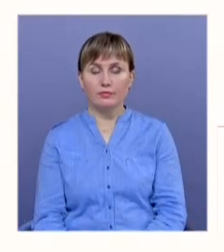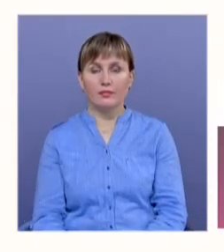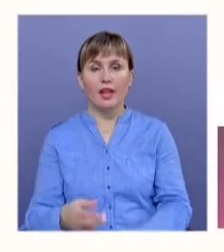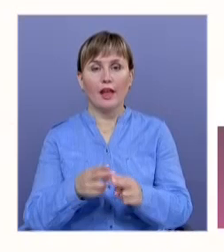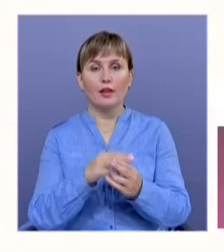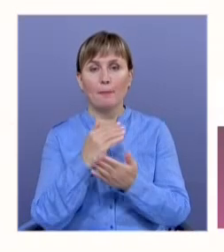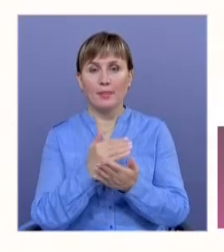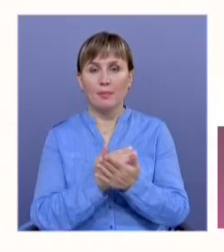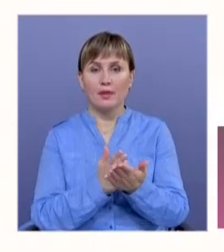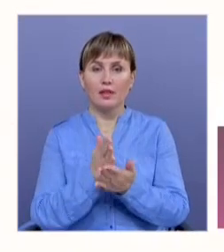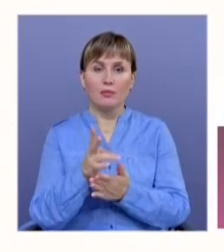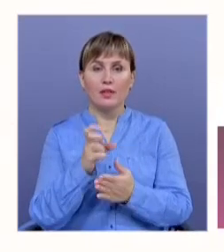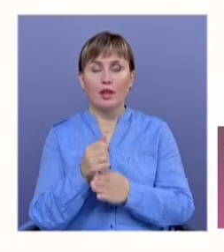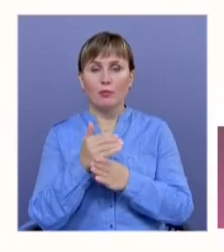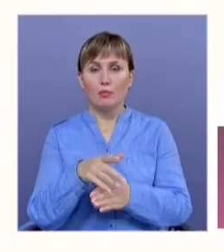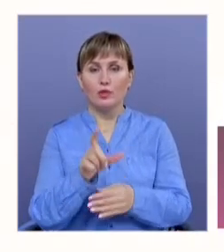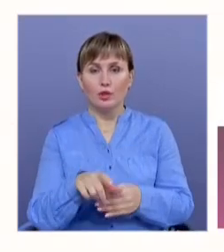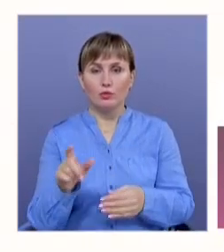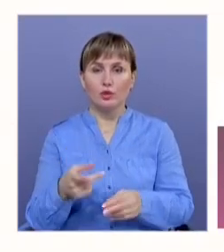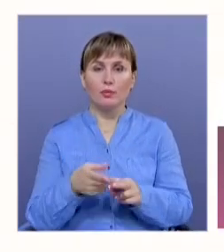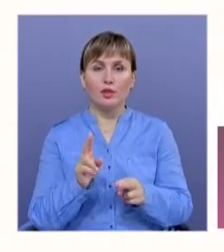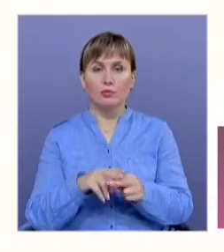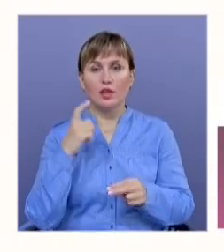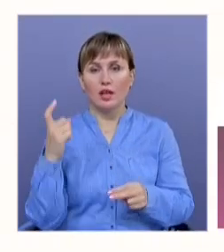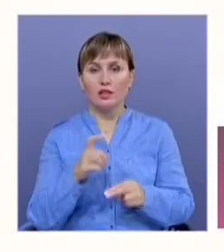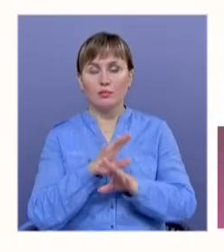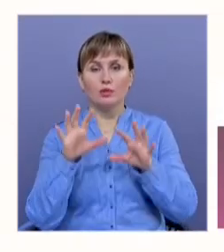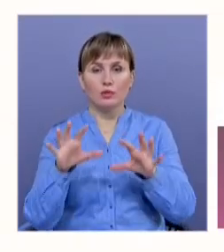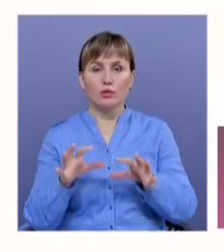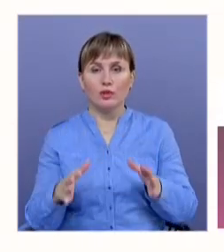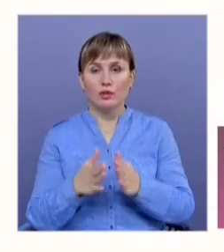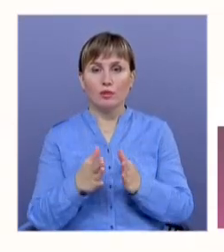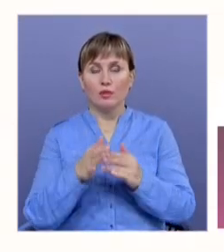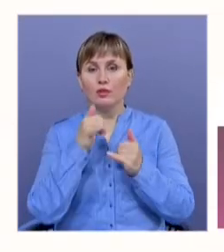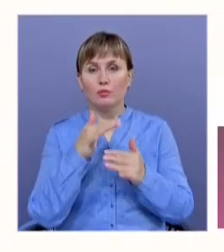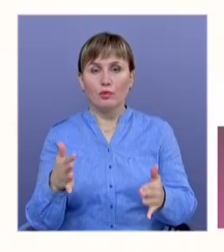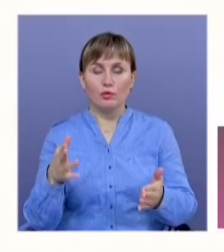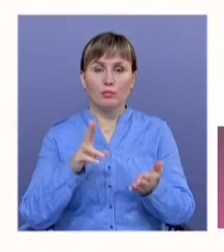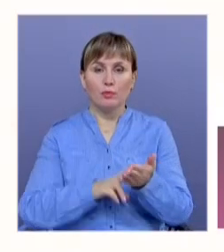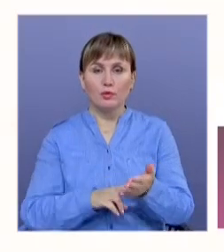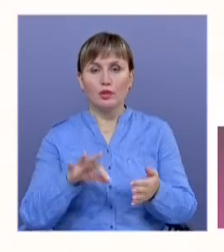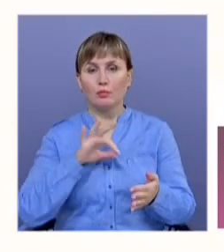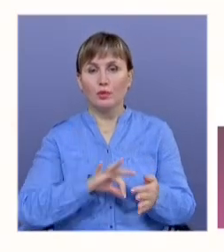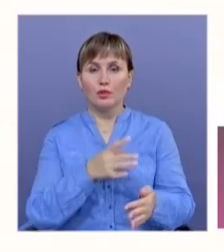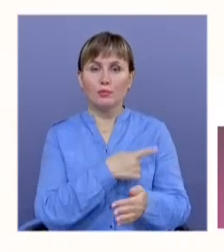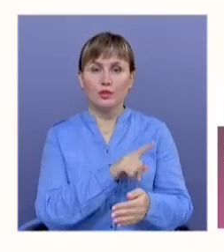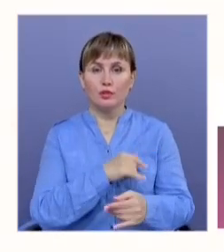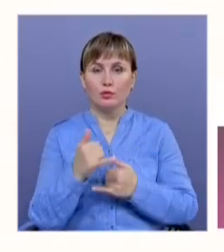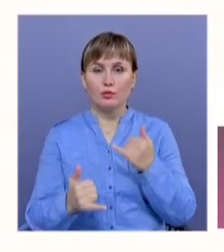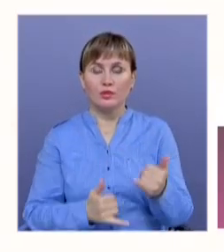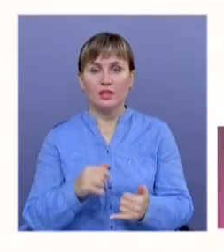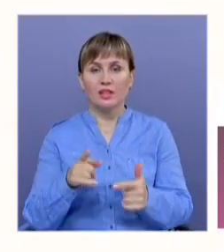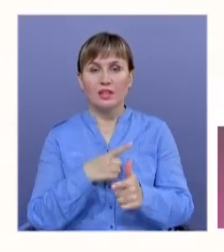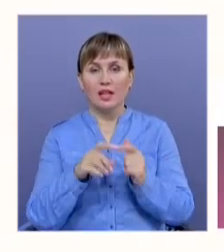Эта программа направлена на помощь людям, потому что хозяева неузаконенных домов не могут прописаться, пользоваться медицинскими услугами